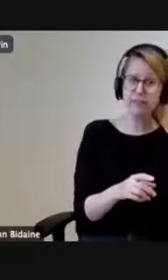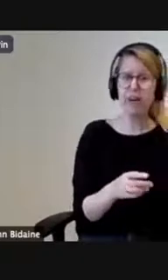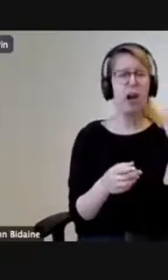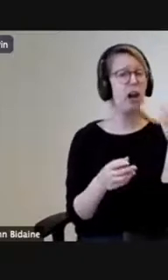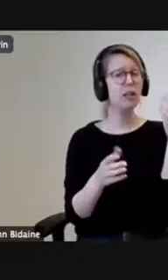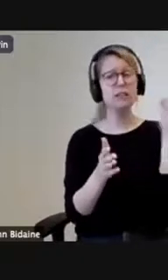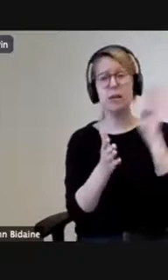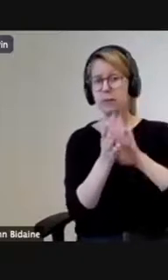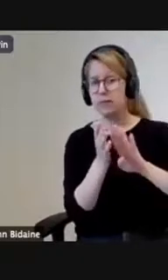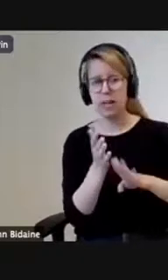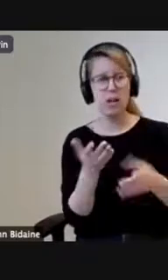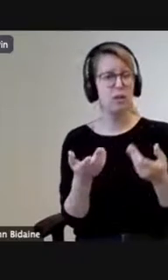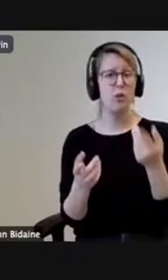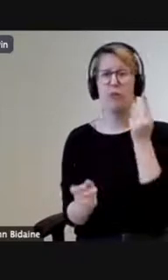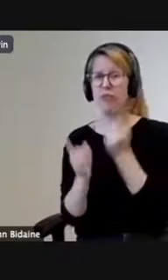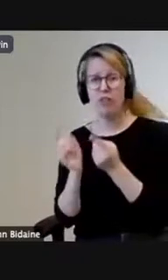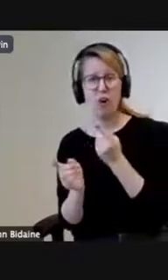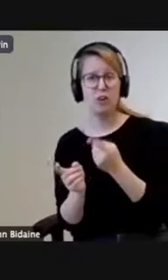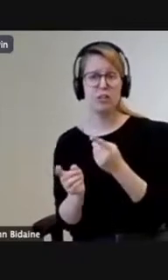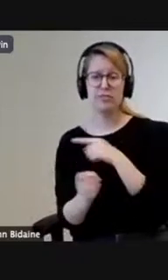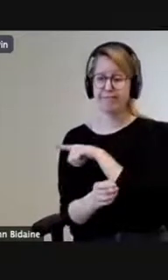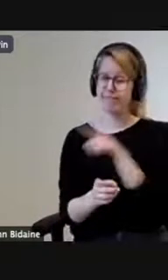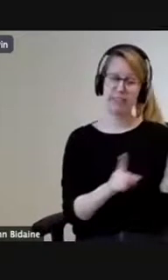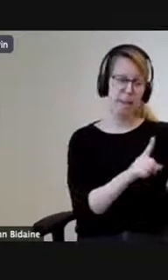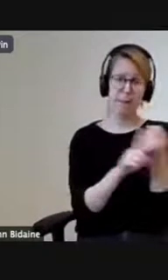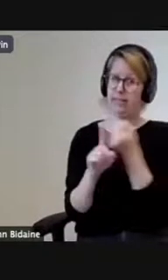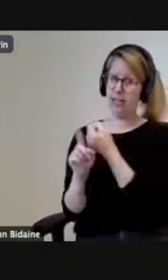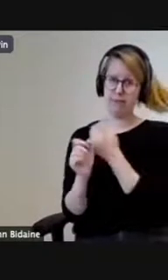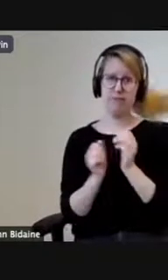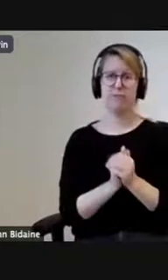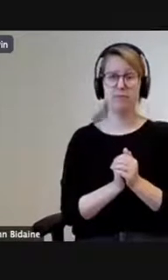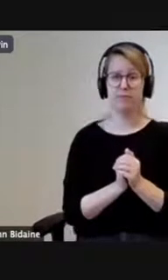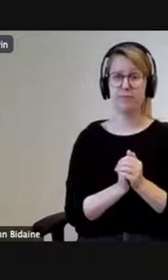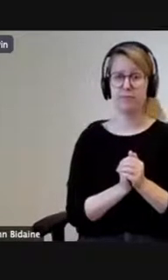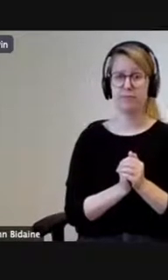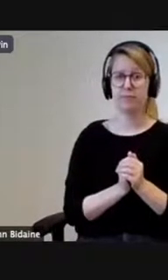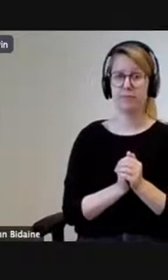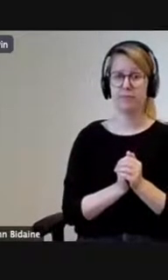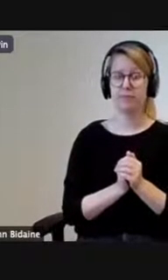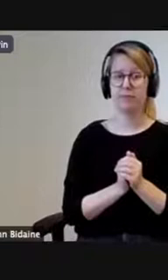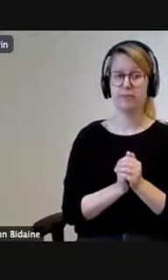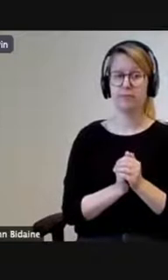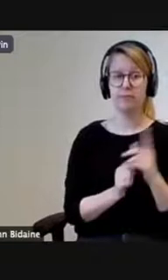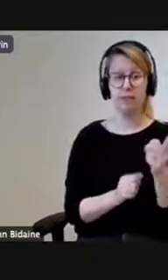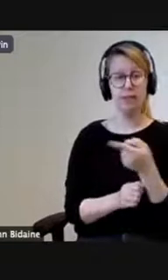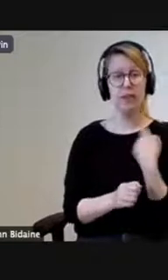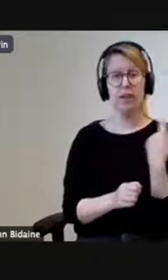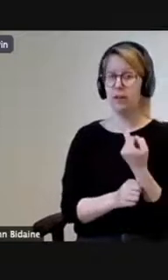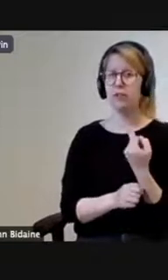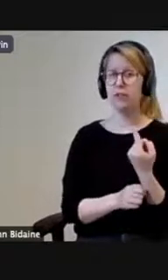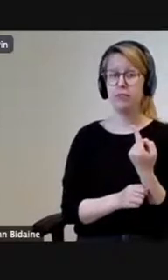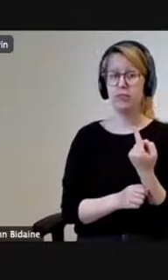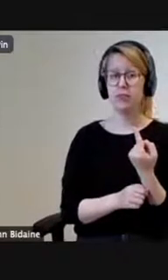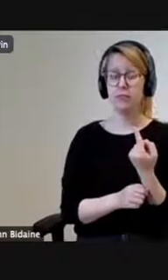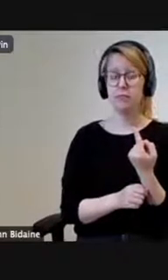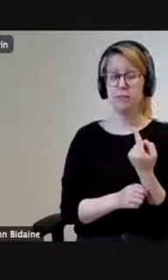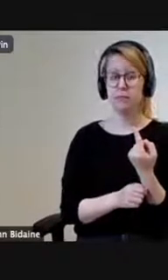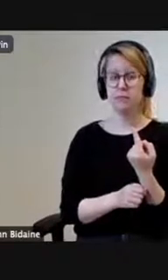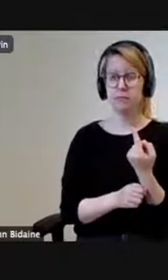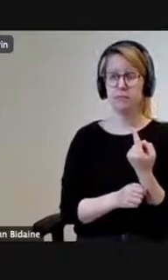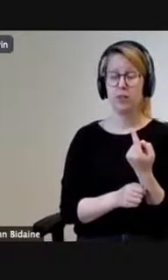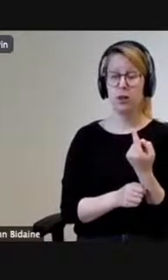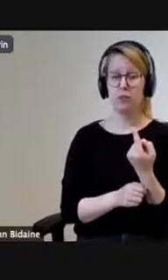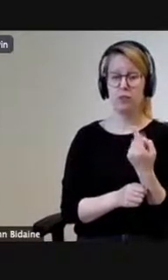Il a été dit effectivement que nous utiliserons les outils de la coopération internationale pour promouvoir les droits des personnes